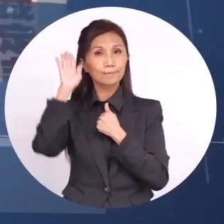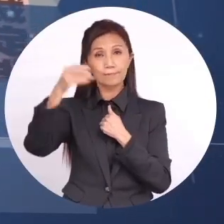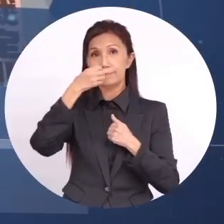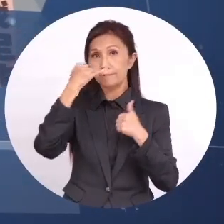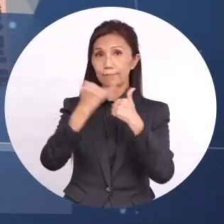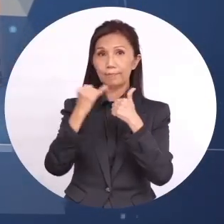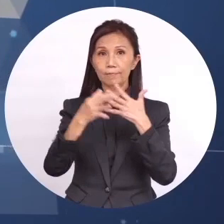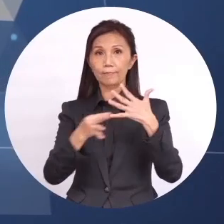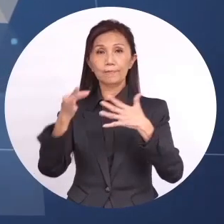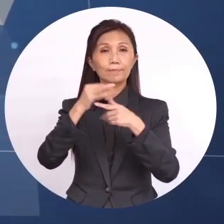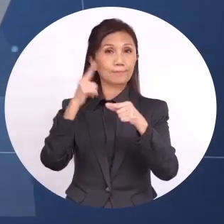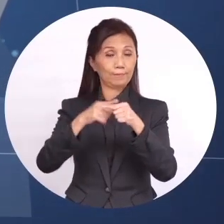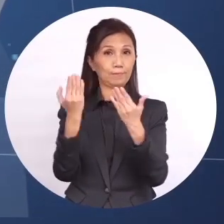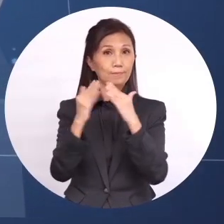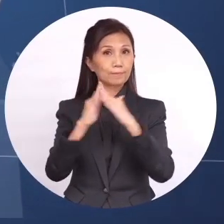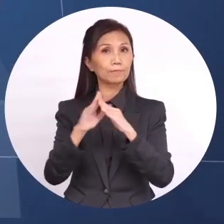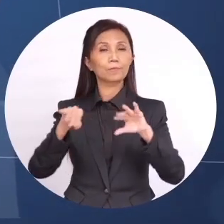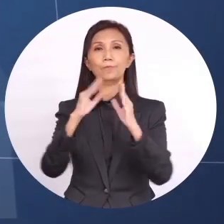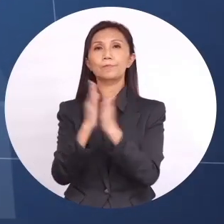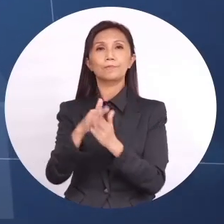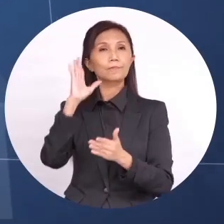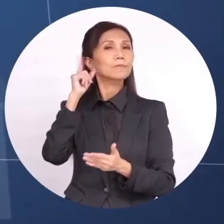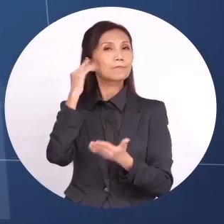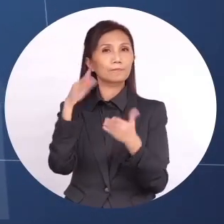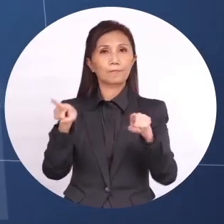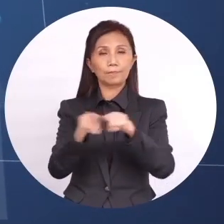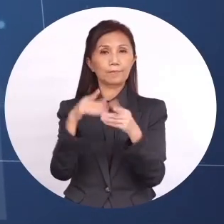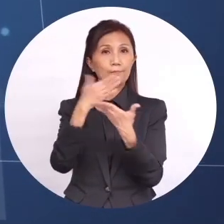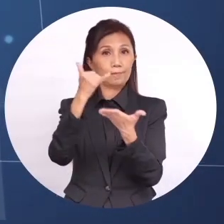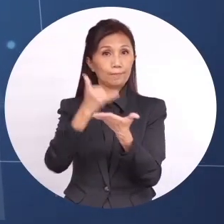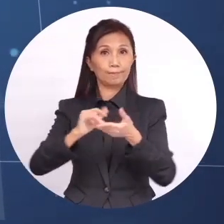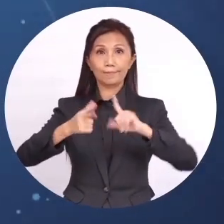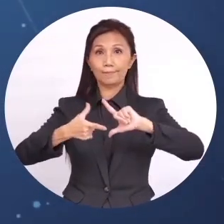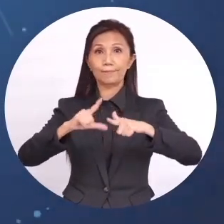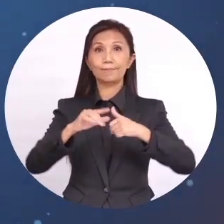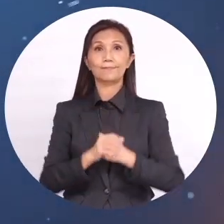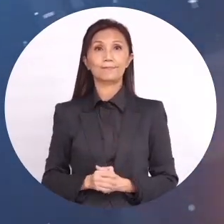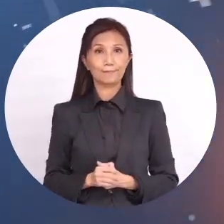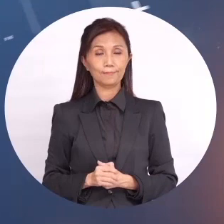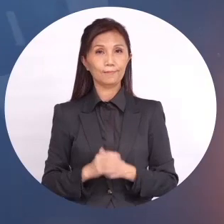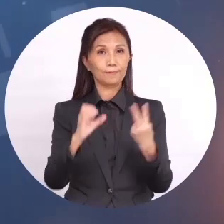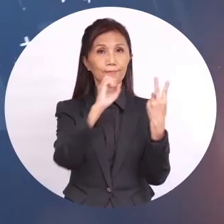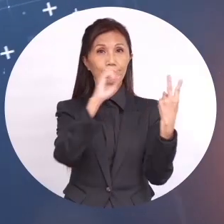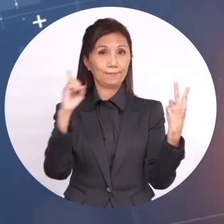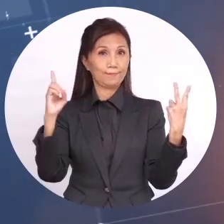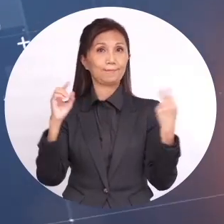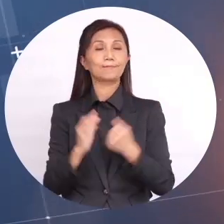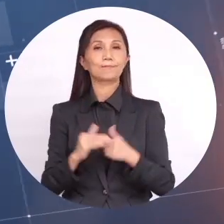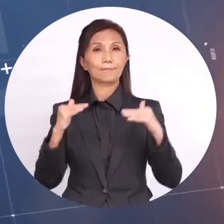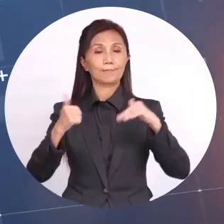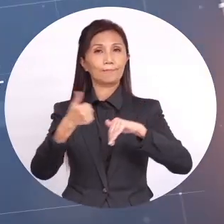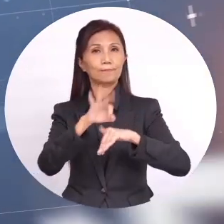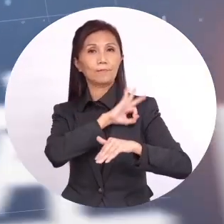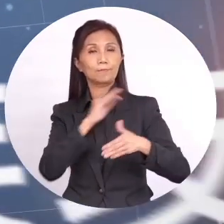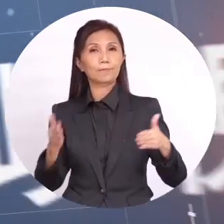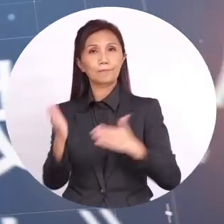港学生升读中学的时候一律采用男女合聘的派位模式。2001年平机会